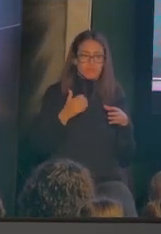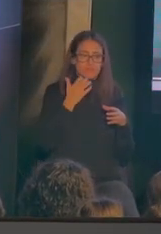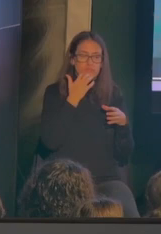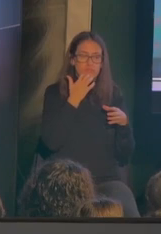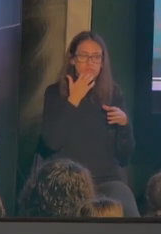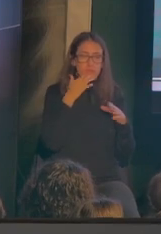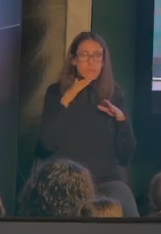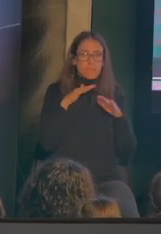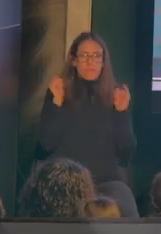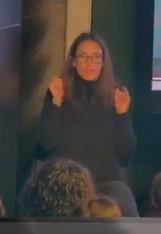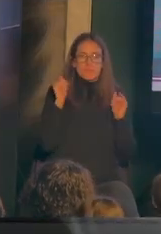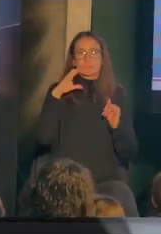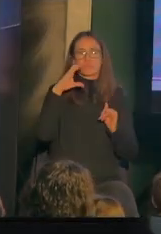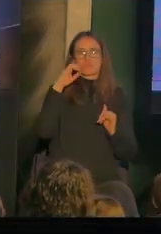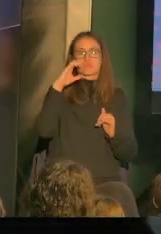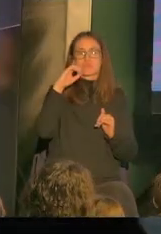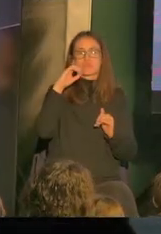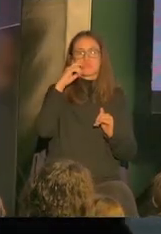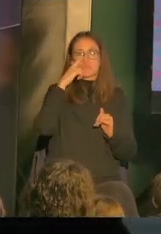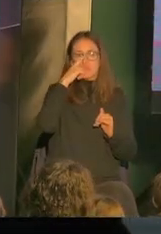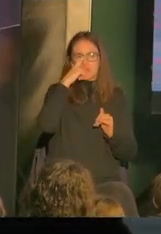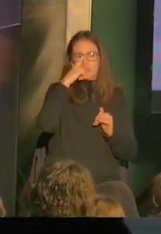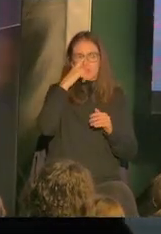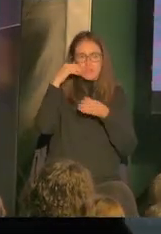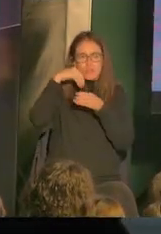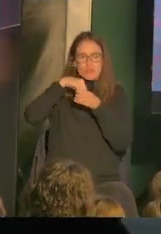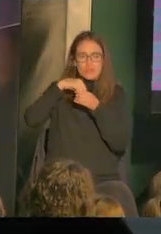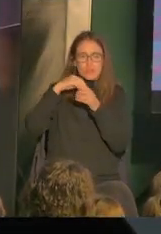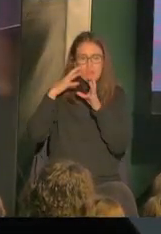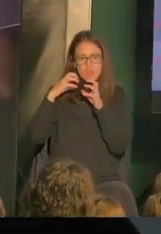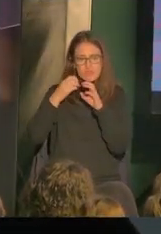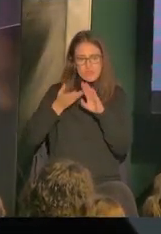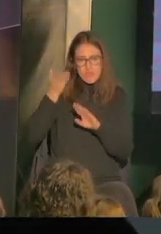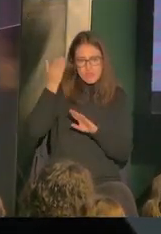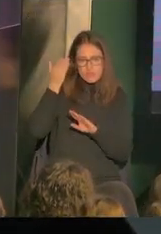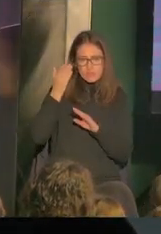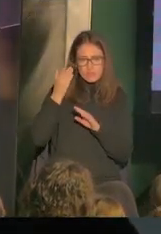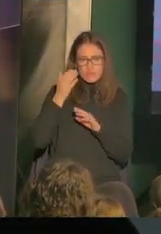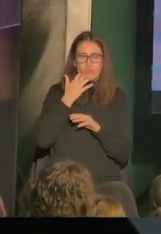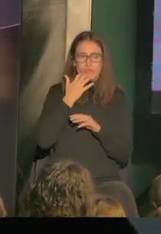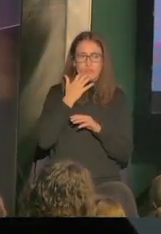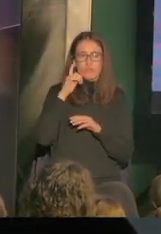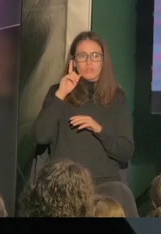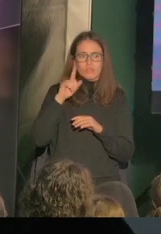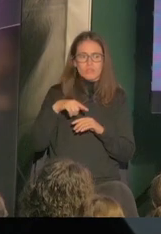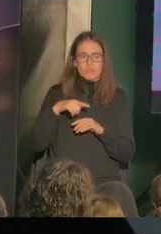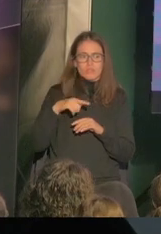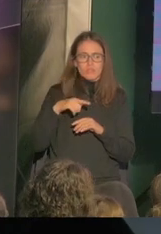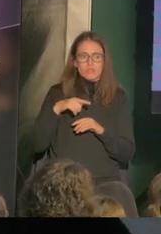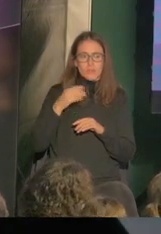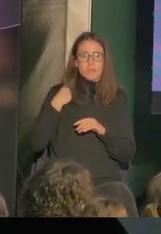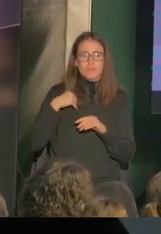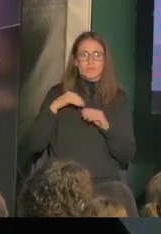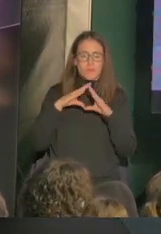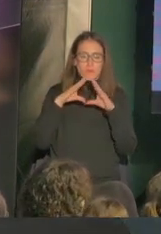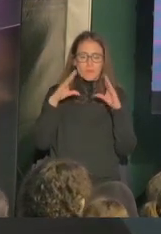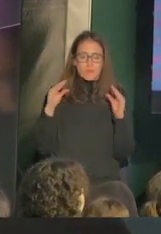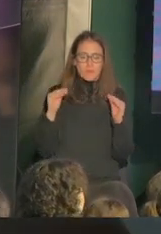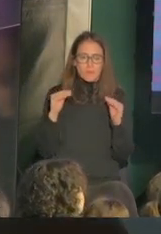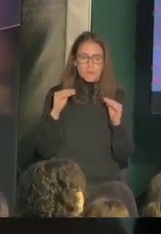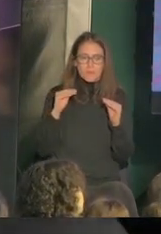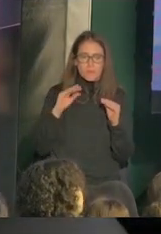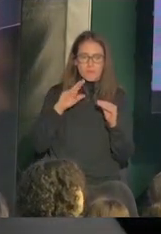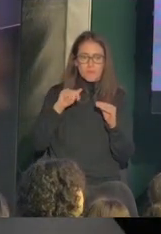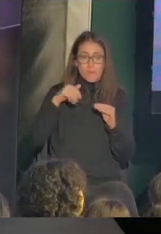el coco pel seu contingut de greix i el mango, perquè el mango té